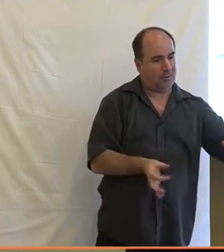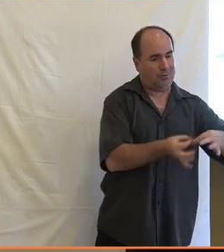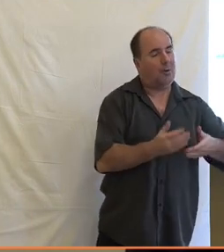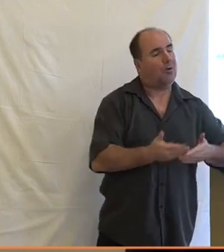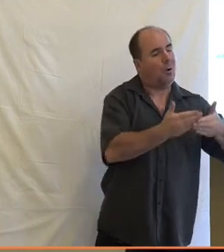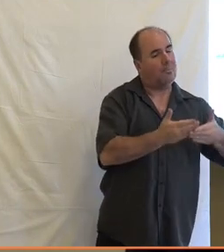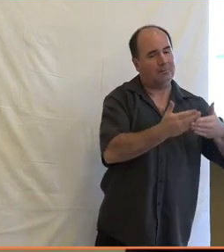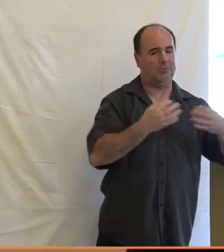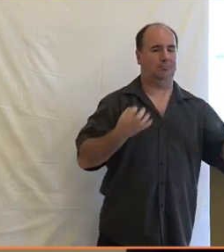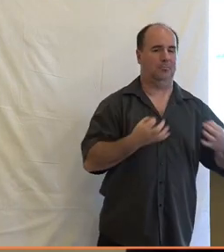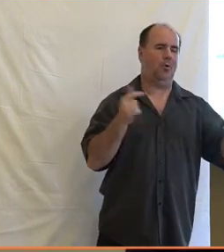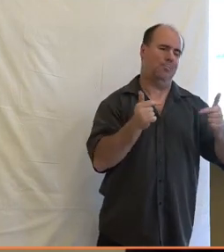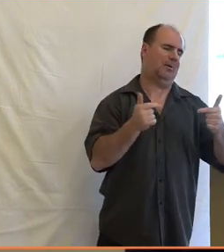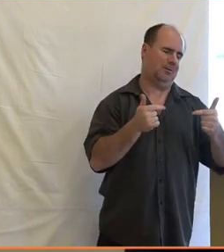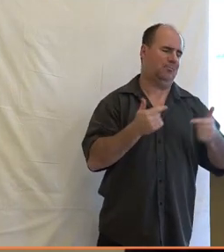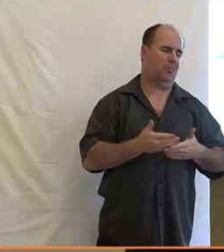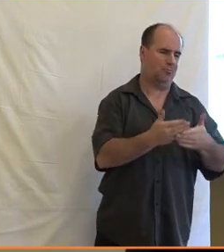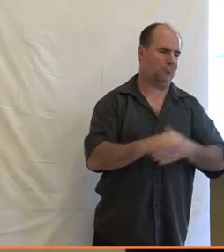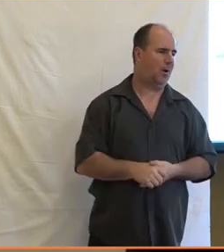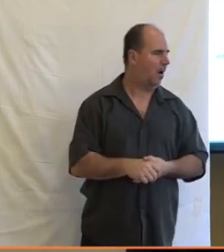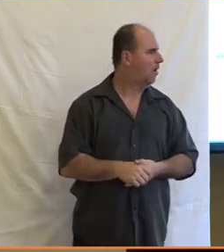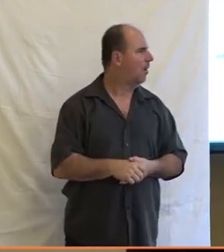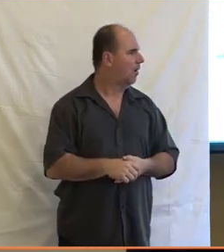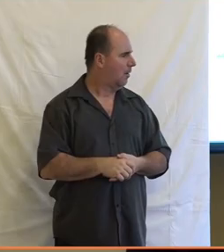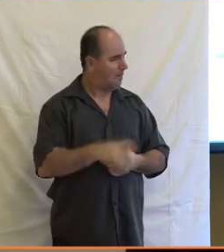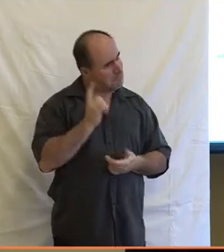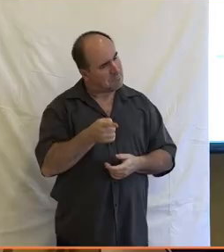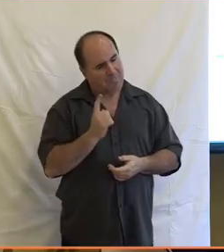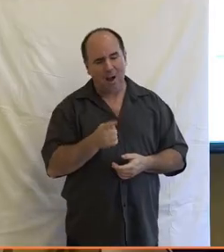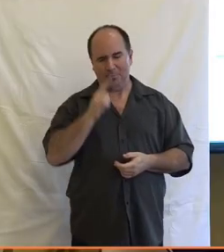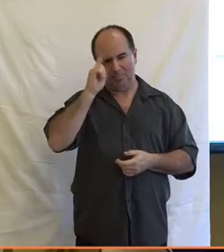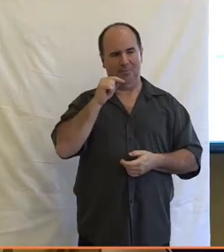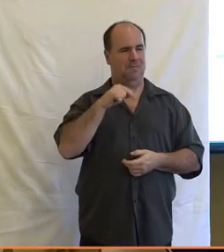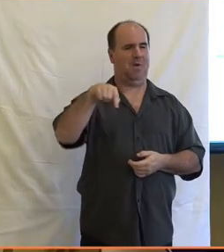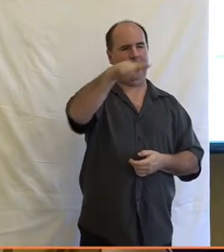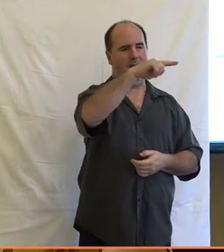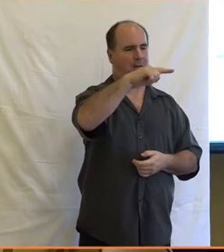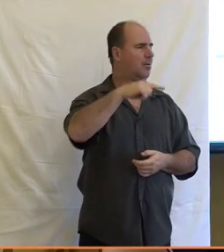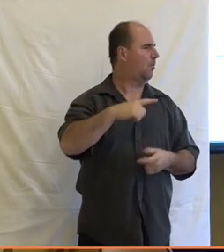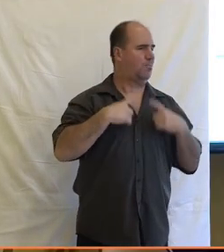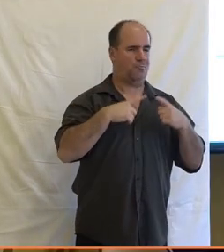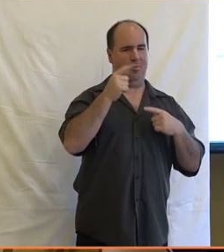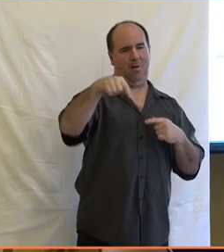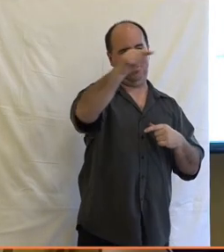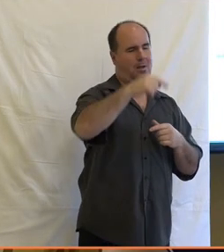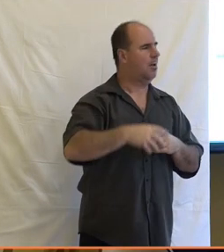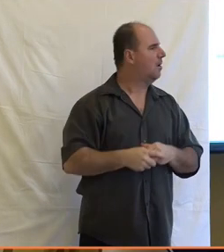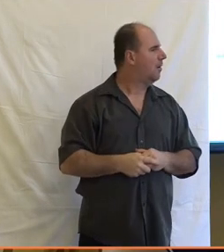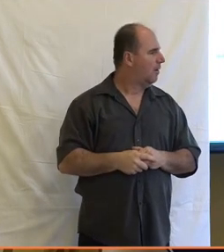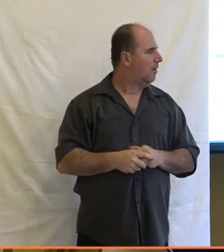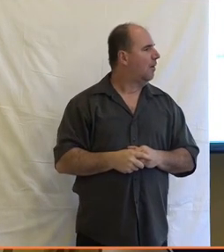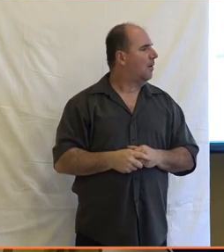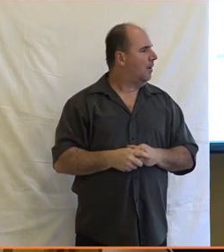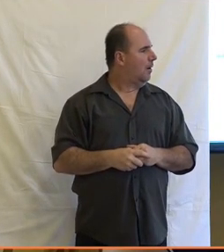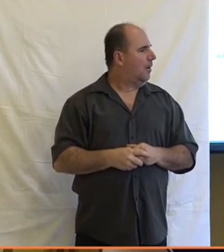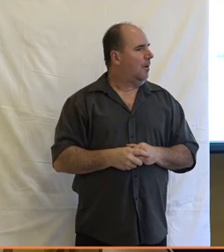o tom, jestli tu pomůcku použije, kdy ji použije, za jakých podmínek a kdy třeba radši osloví průvodce člověka, jak